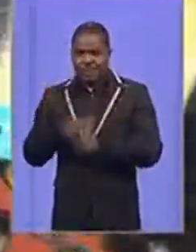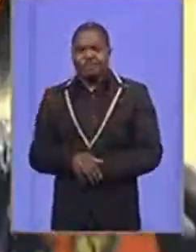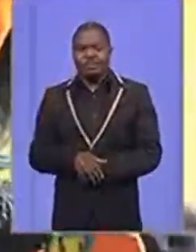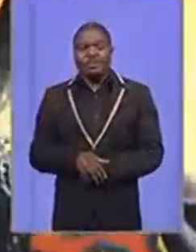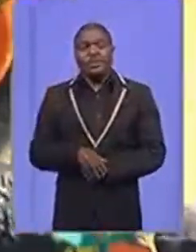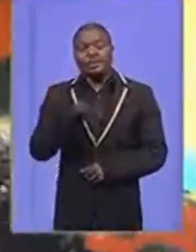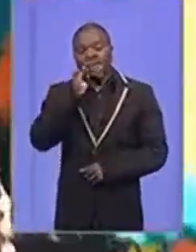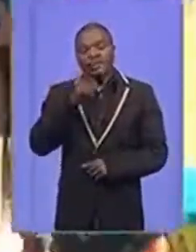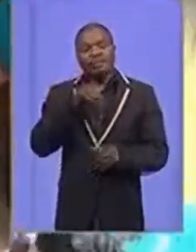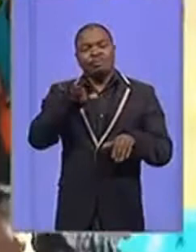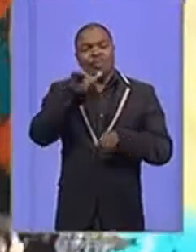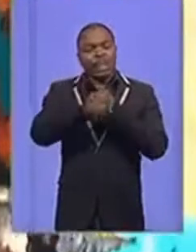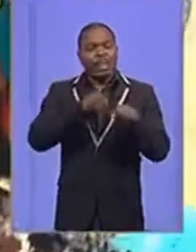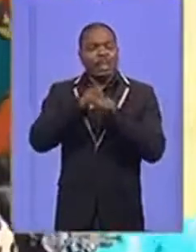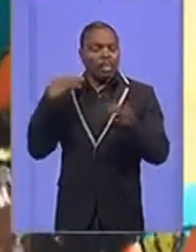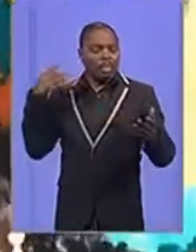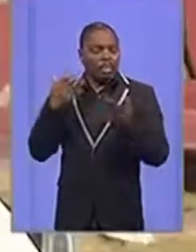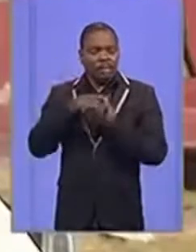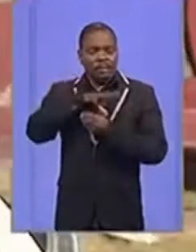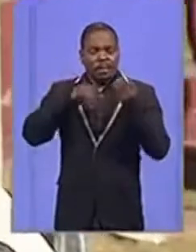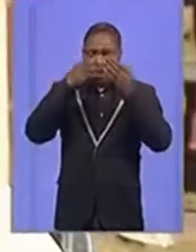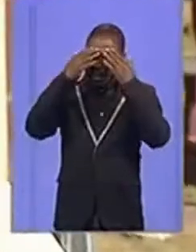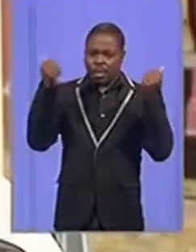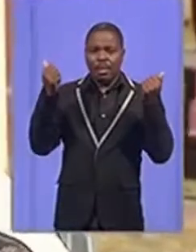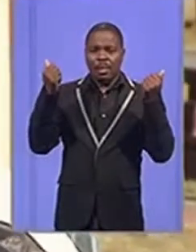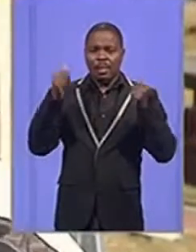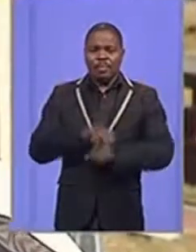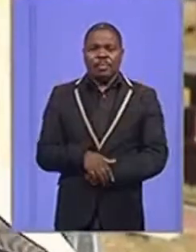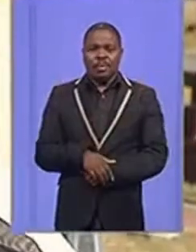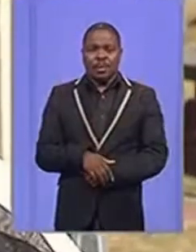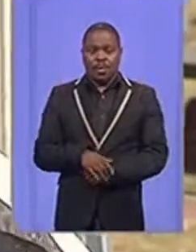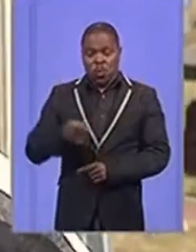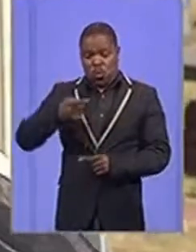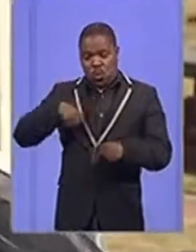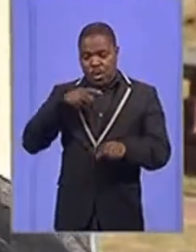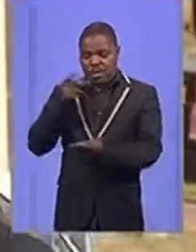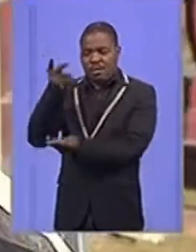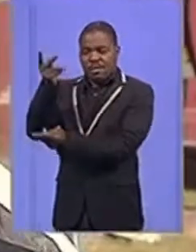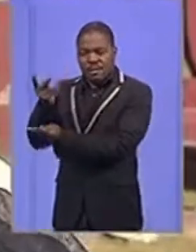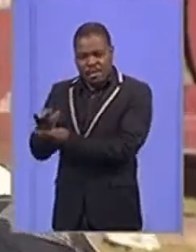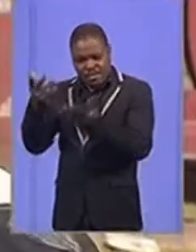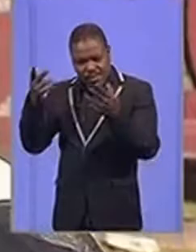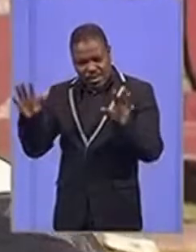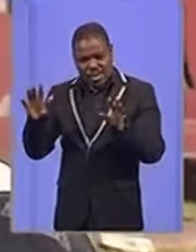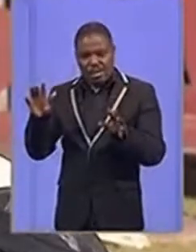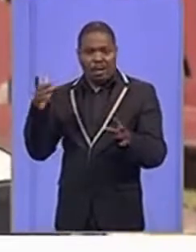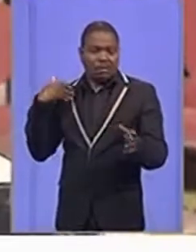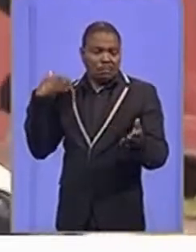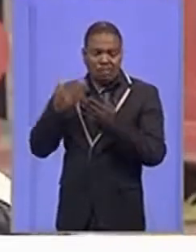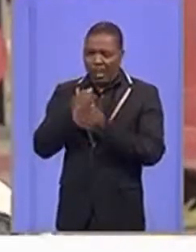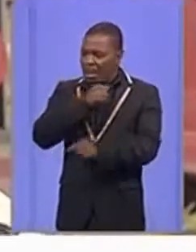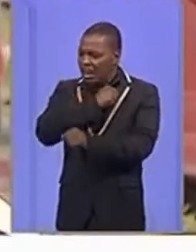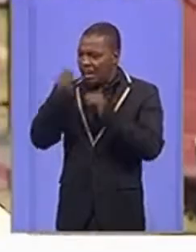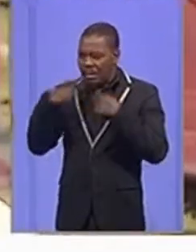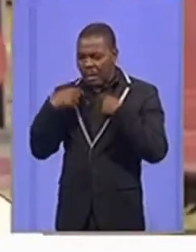ba lapa ba sa lemoge seo. Ha e sale ge mo beha mona a zang re tle go yena